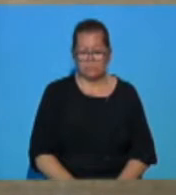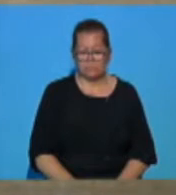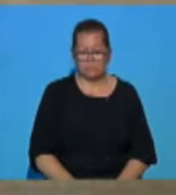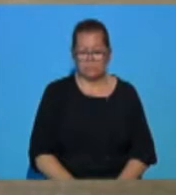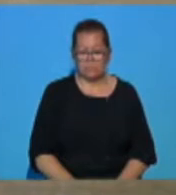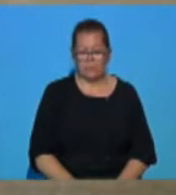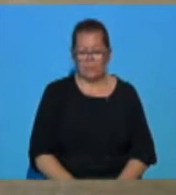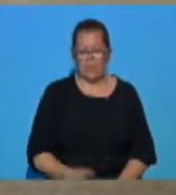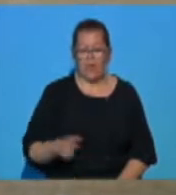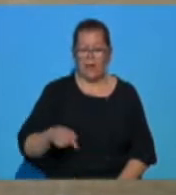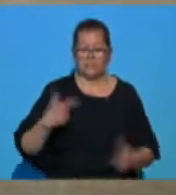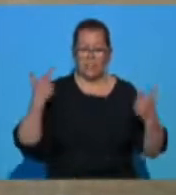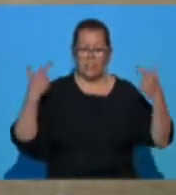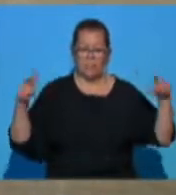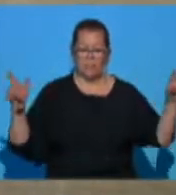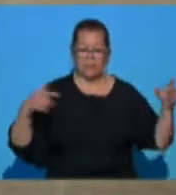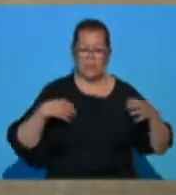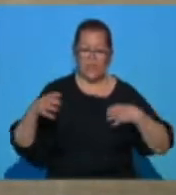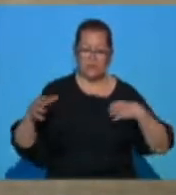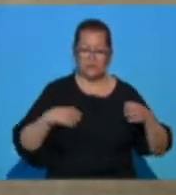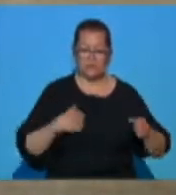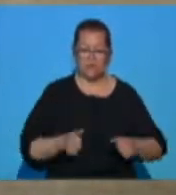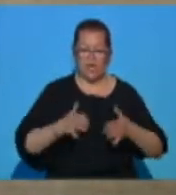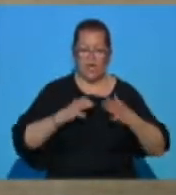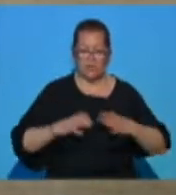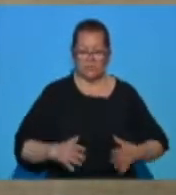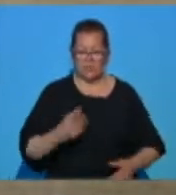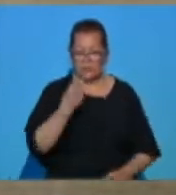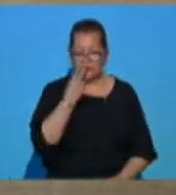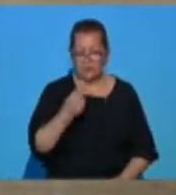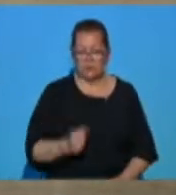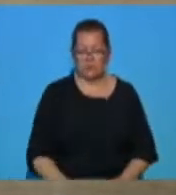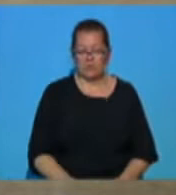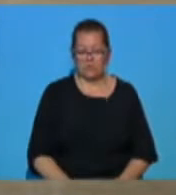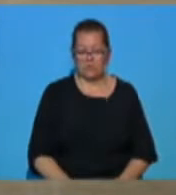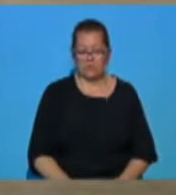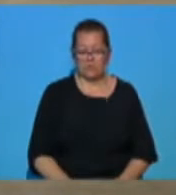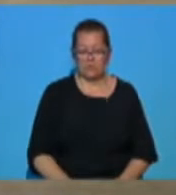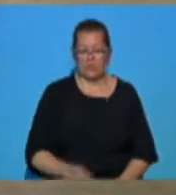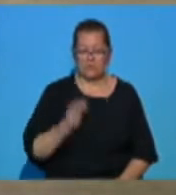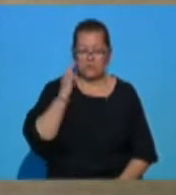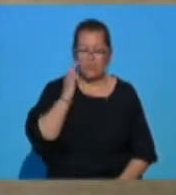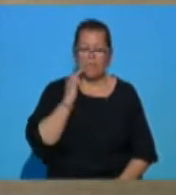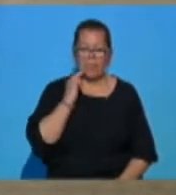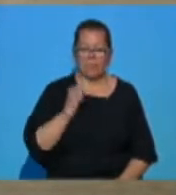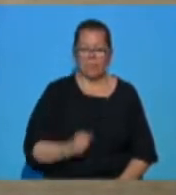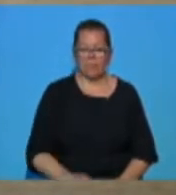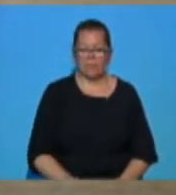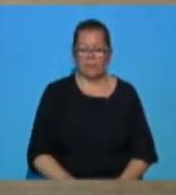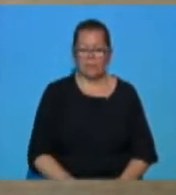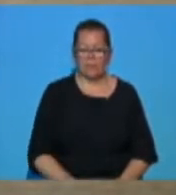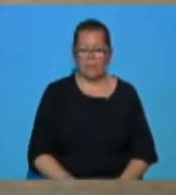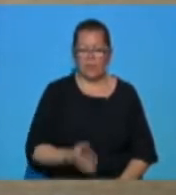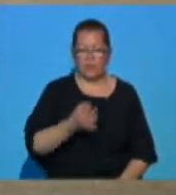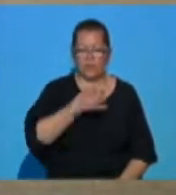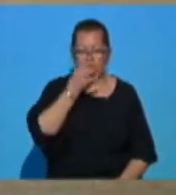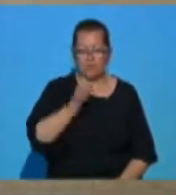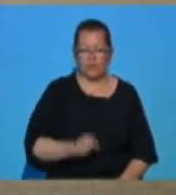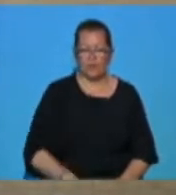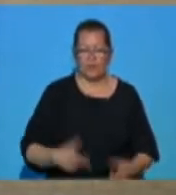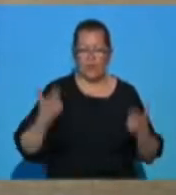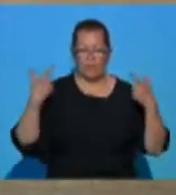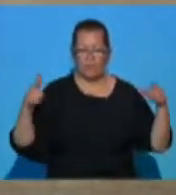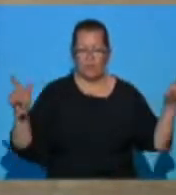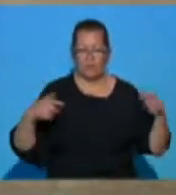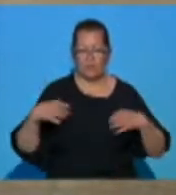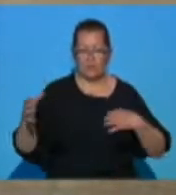există alte festivaluri de teatru pe care de-abia aștept să le văd, Festivalul Internațional de Teatru de la Sibiu, am pomenit și Festivalul Național de